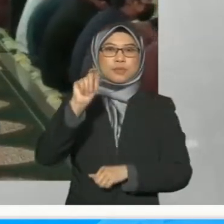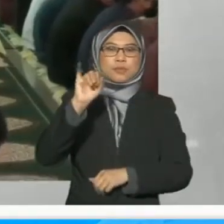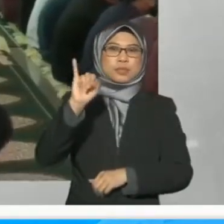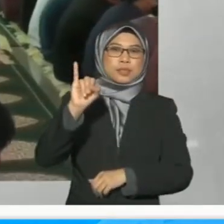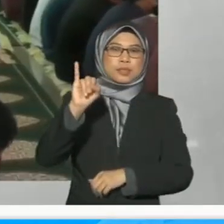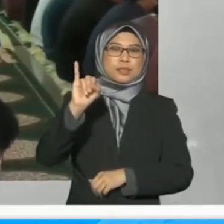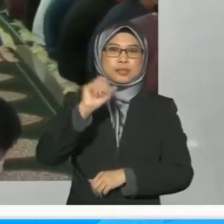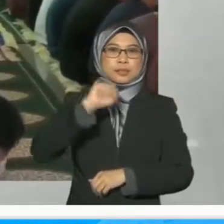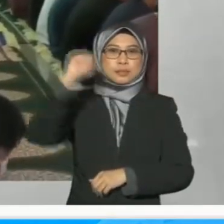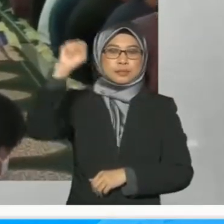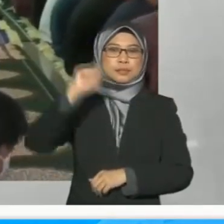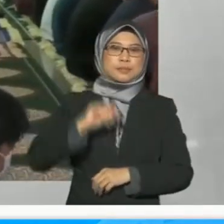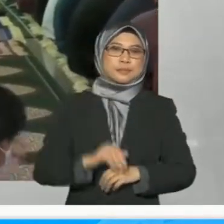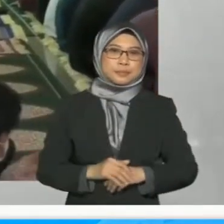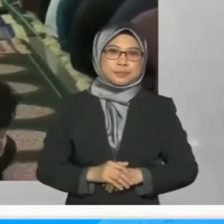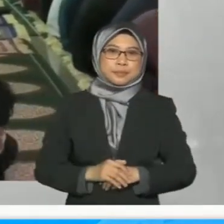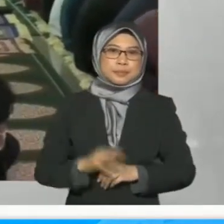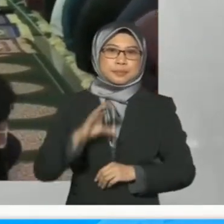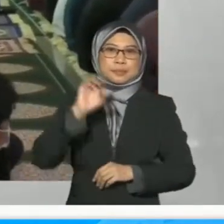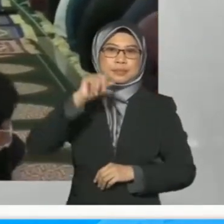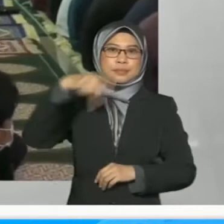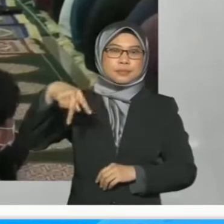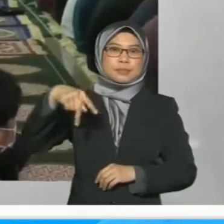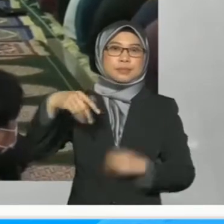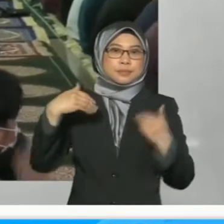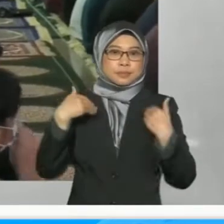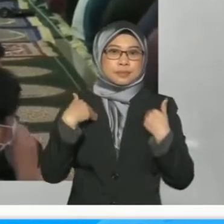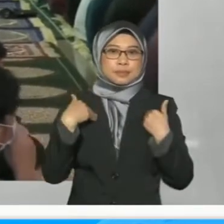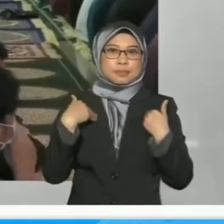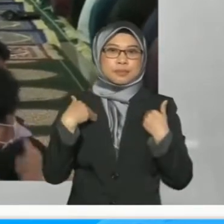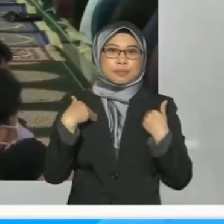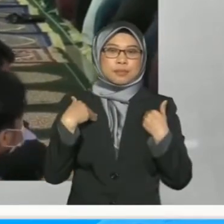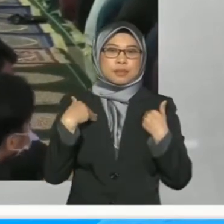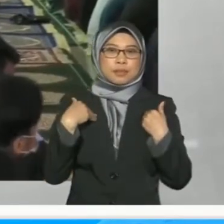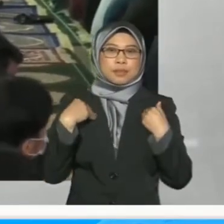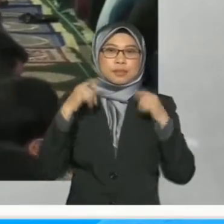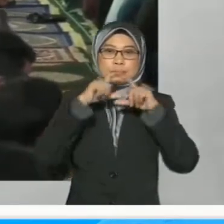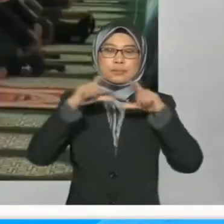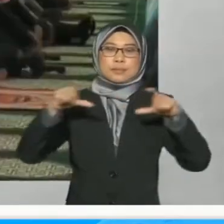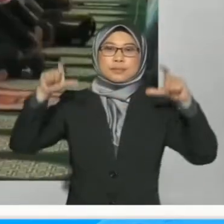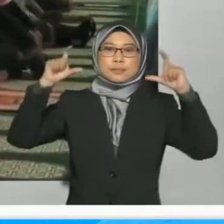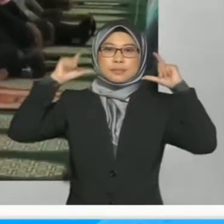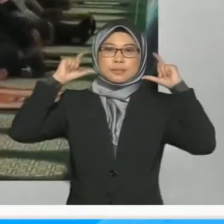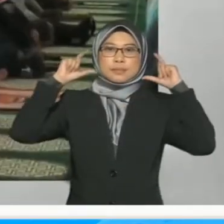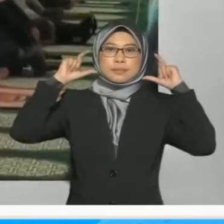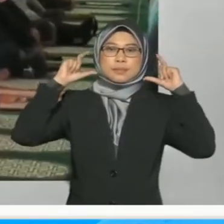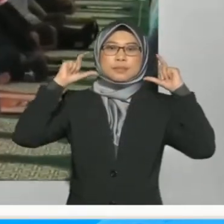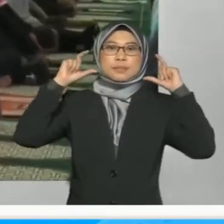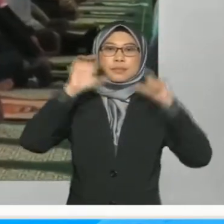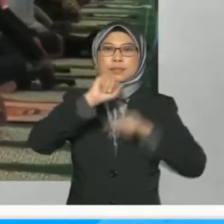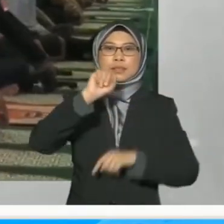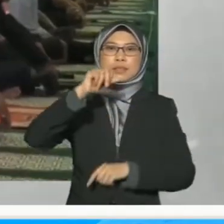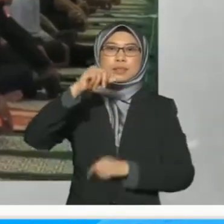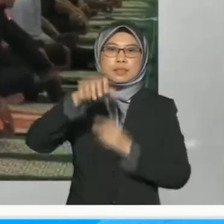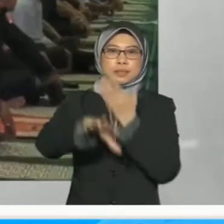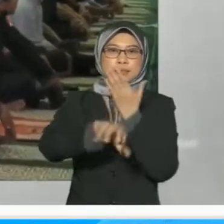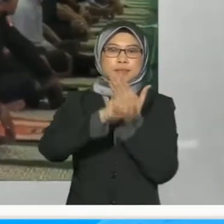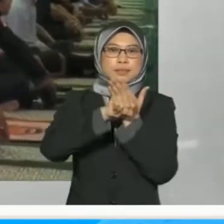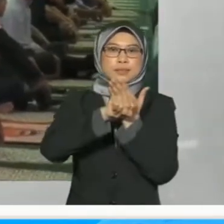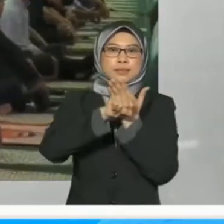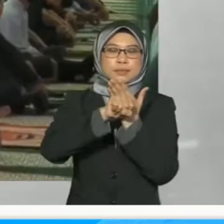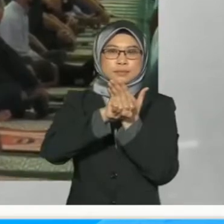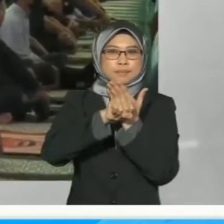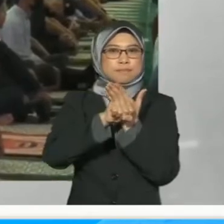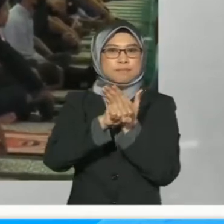bungsu Aziz Java semalam shopee sedih ada seperti pemakaian penutup muka dan penggunaan aplikasi My Sejahtera